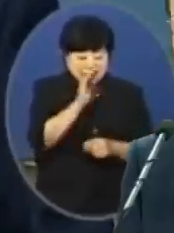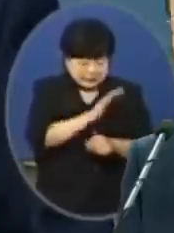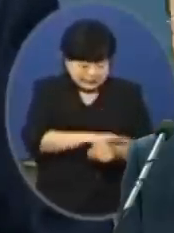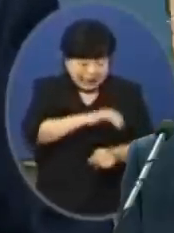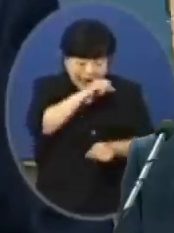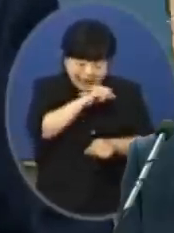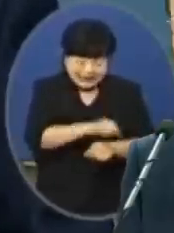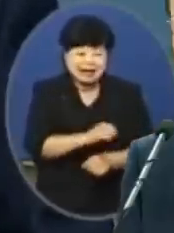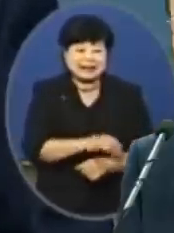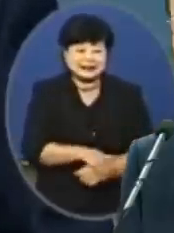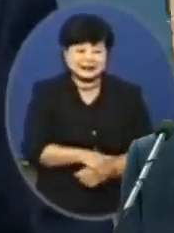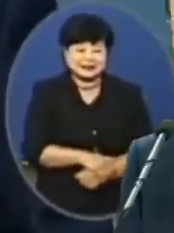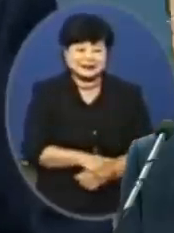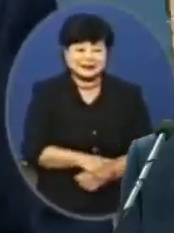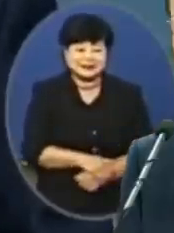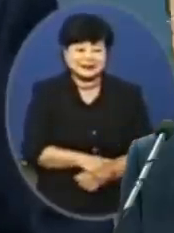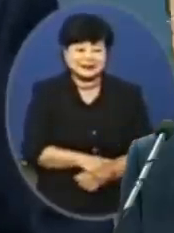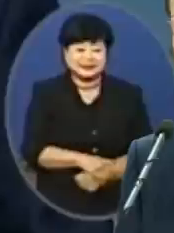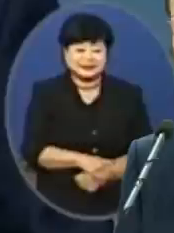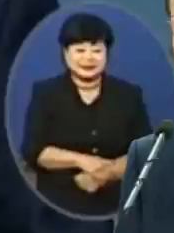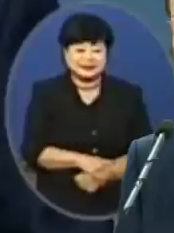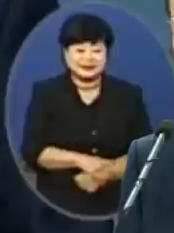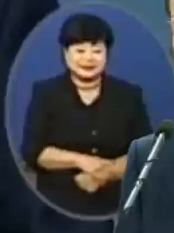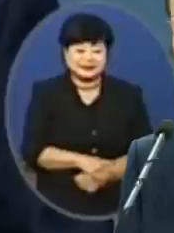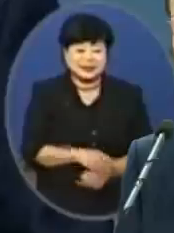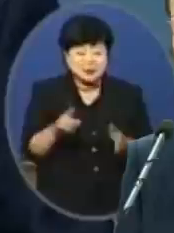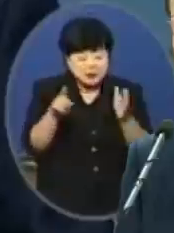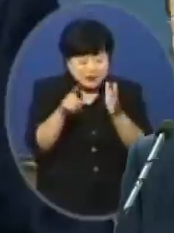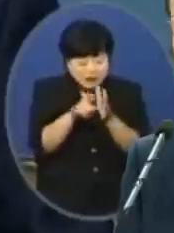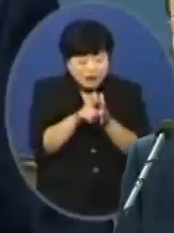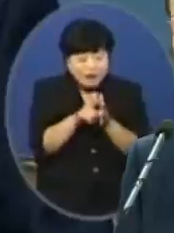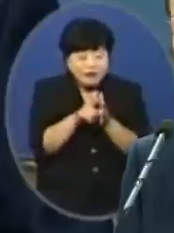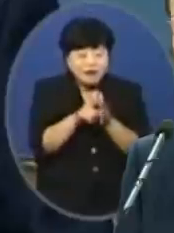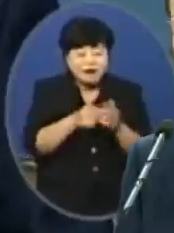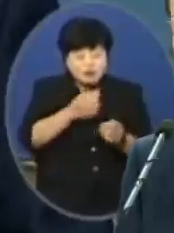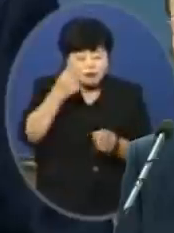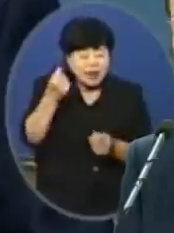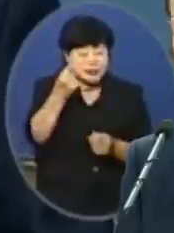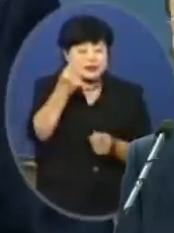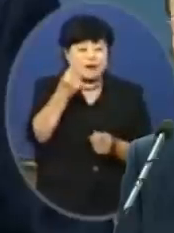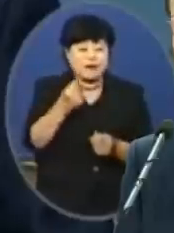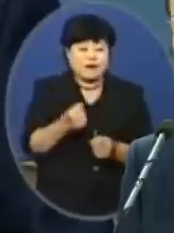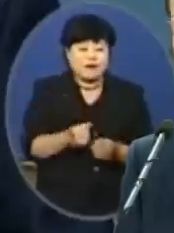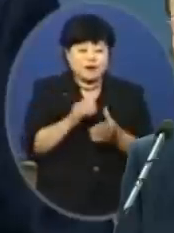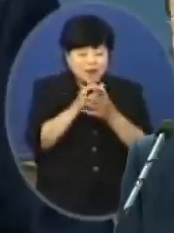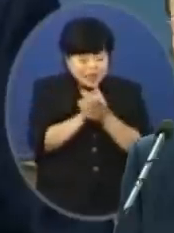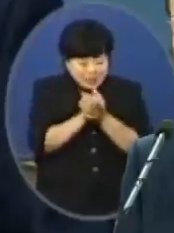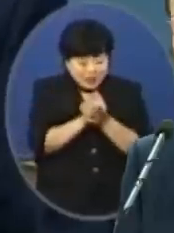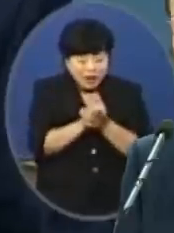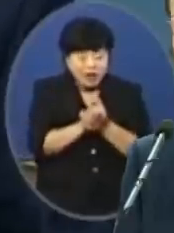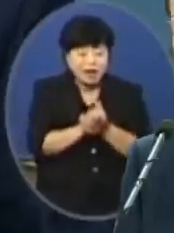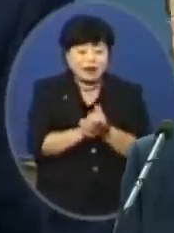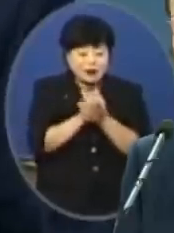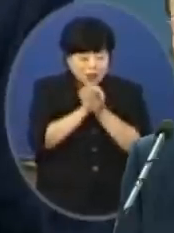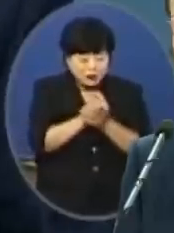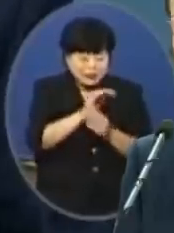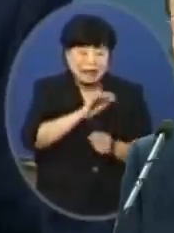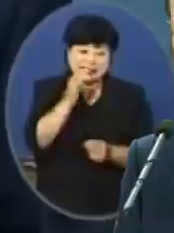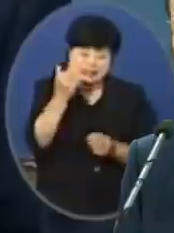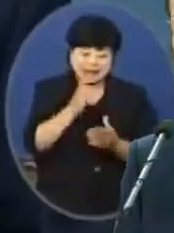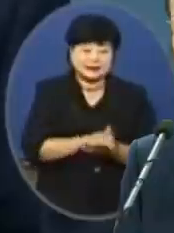잘했다. 내가 그렇게 믿는 것이, 꿈을 가지고 기도하고 믿는 것이 잘하는 것이다.